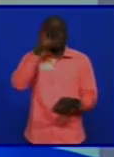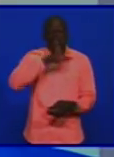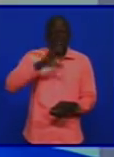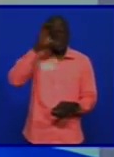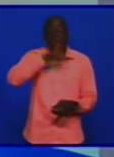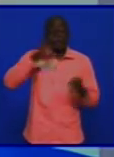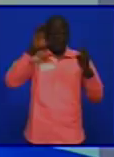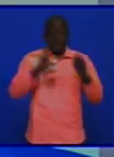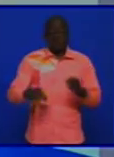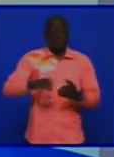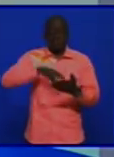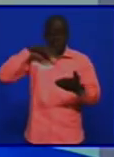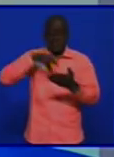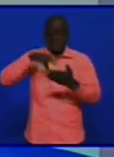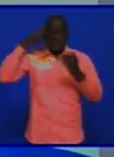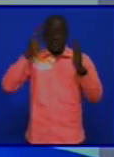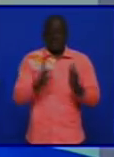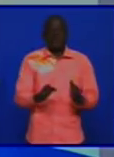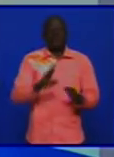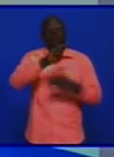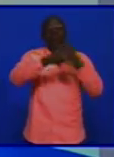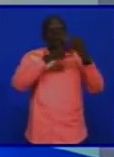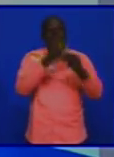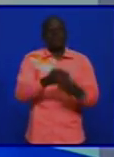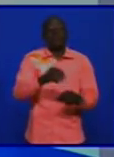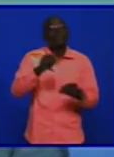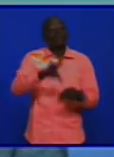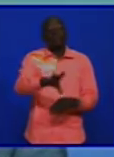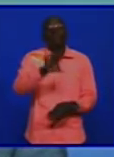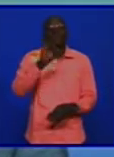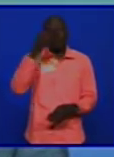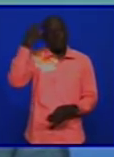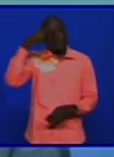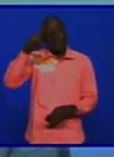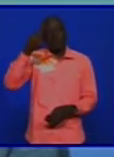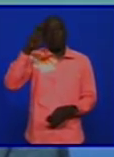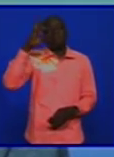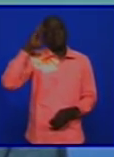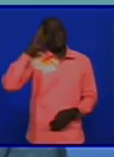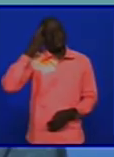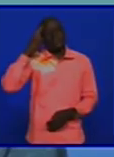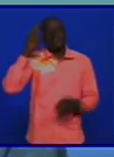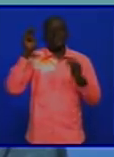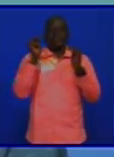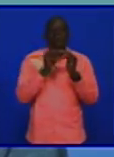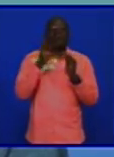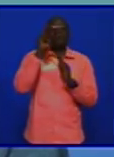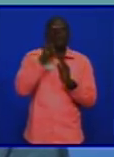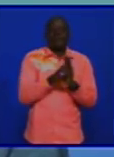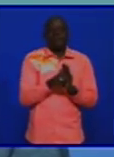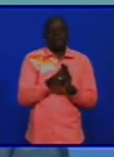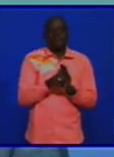les étudiants, tout ce monde se retrouve pour réfléchir. Mais également, c'est